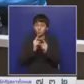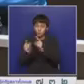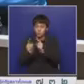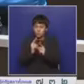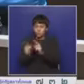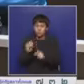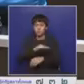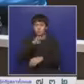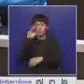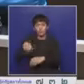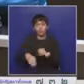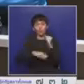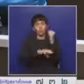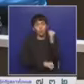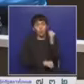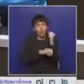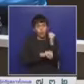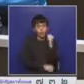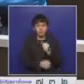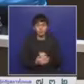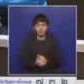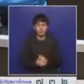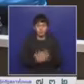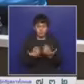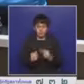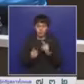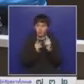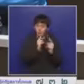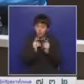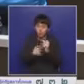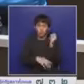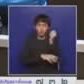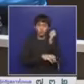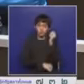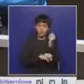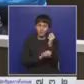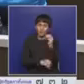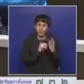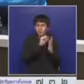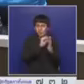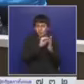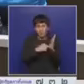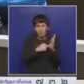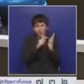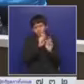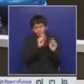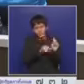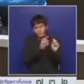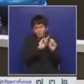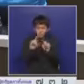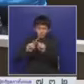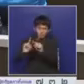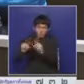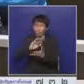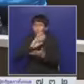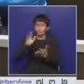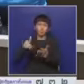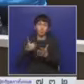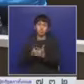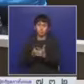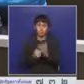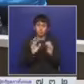สงขลาจากสถานการณ์ทั้งหมดแต่ละอำเภอจะนะเทพานาทวีสบ้าย้อยหรืออำเภอต่าง